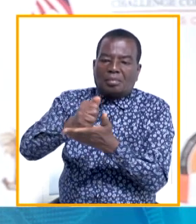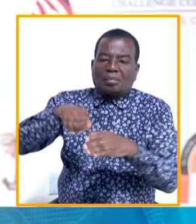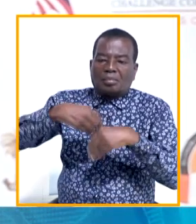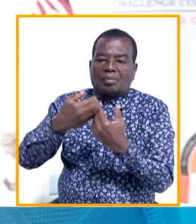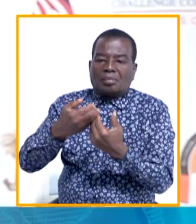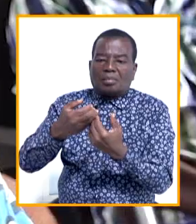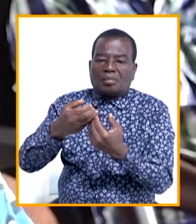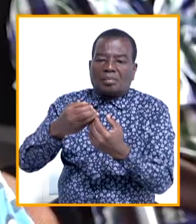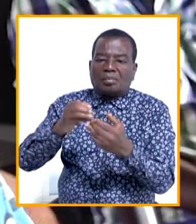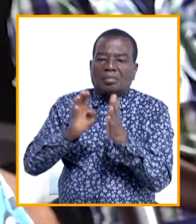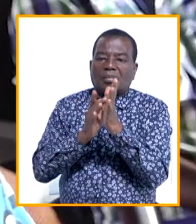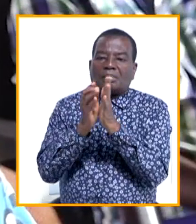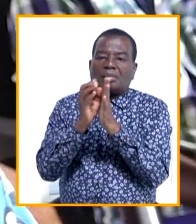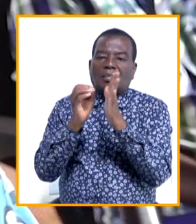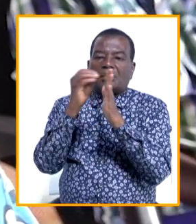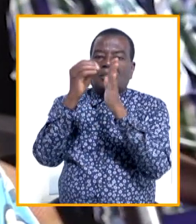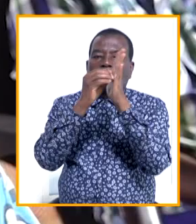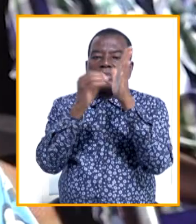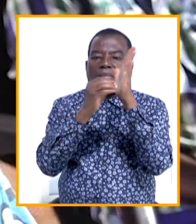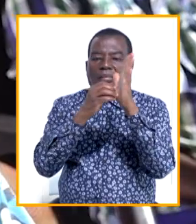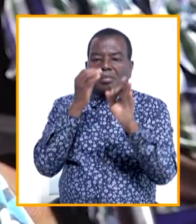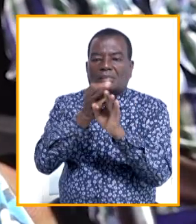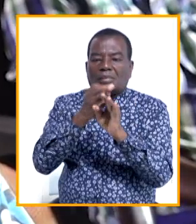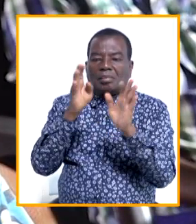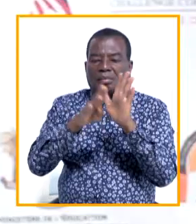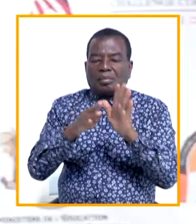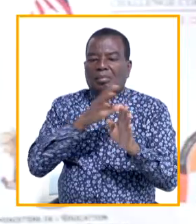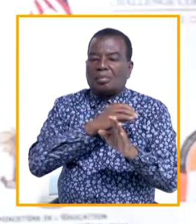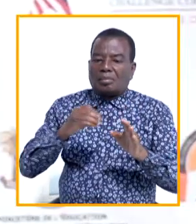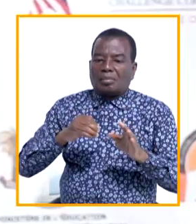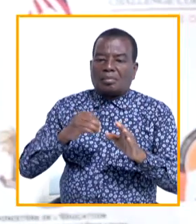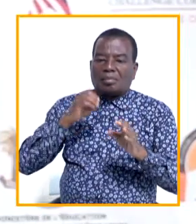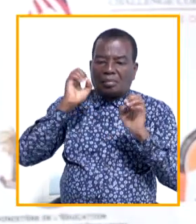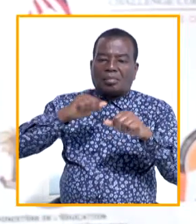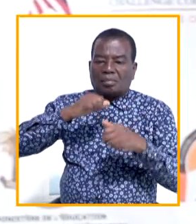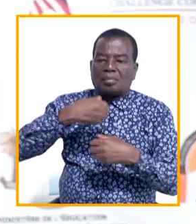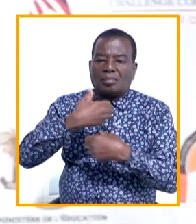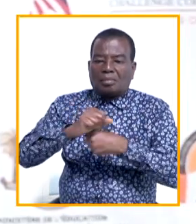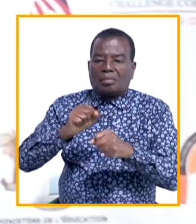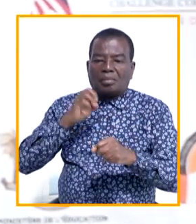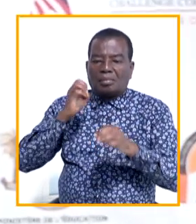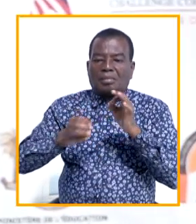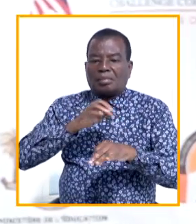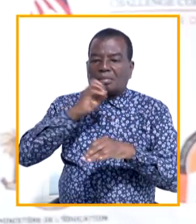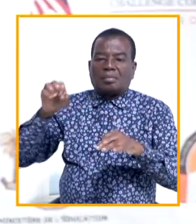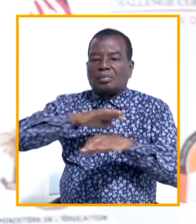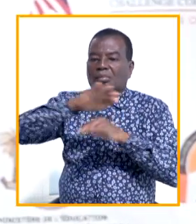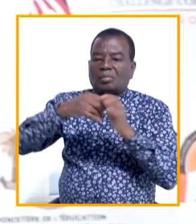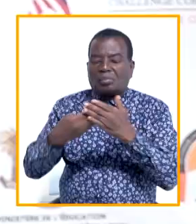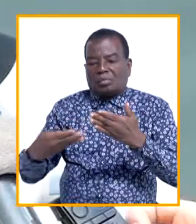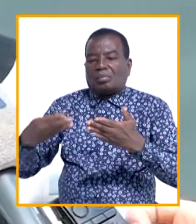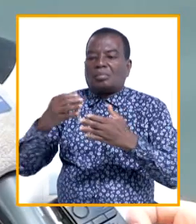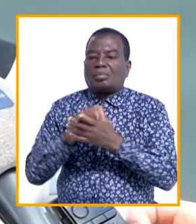fonctionne en 4 jours les les portes coulissantes comment ça fonctionne ça veut dire qu'elle peut fabriquer tout ça si elles ont tous les moyens à leur